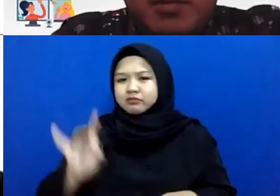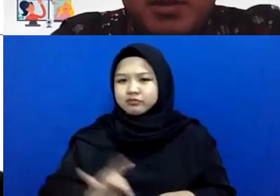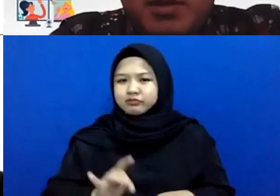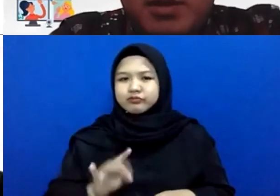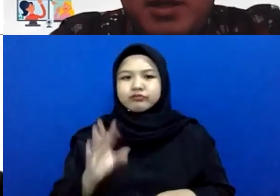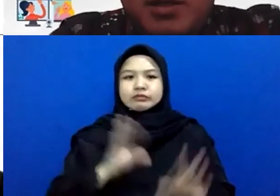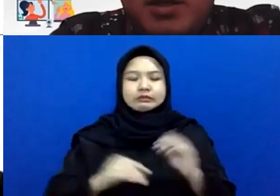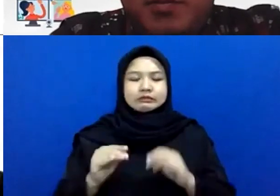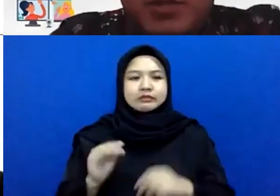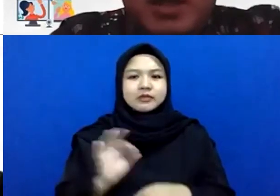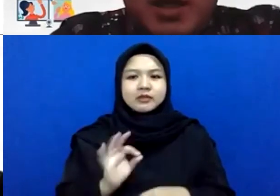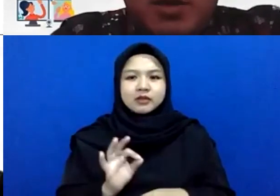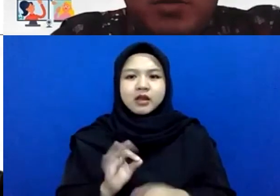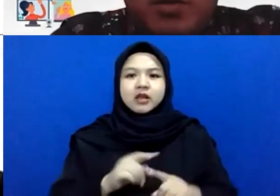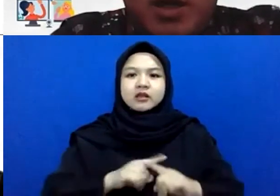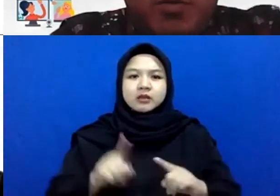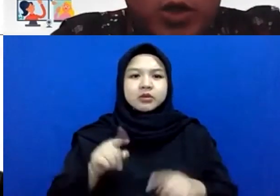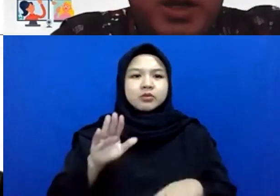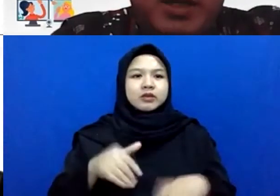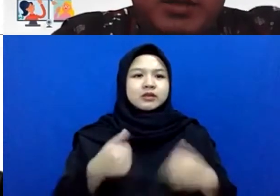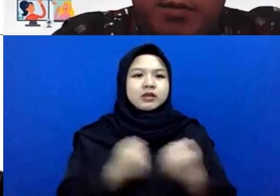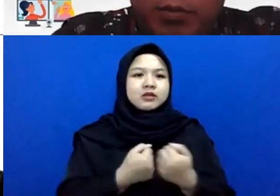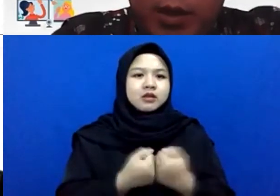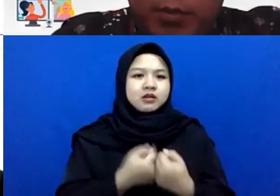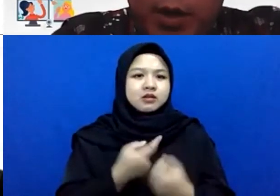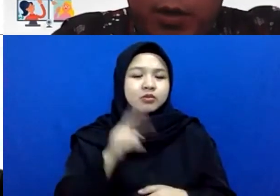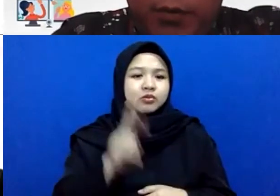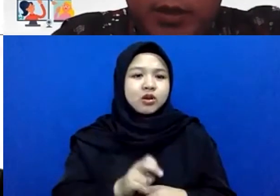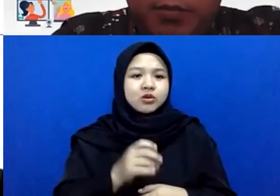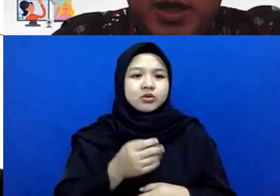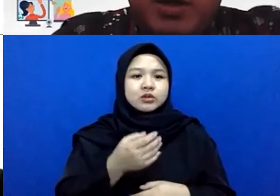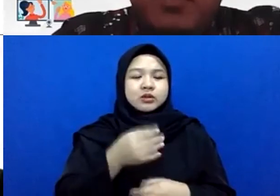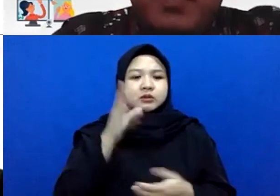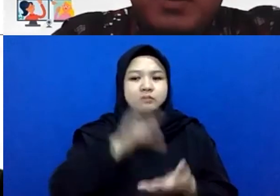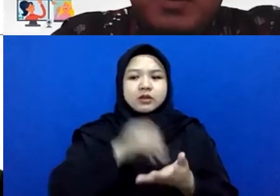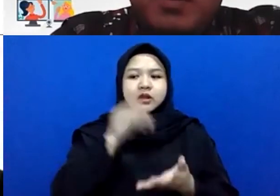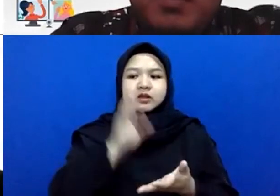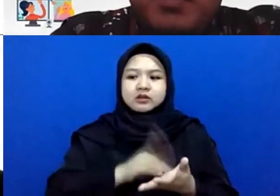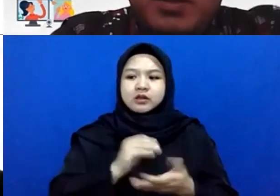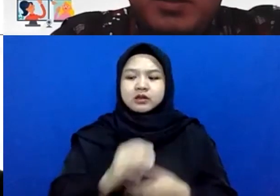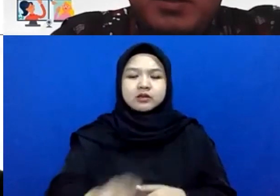dan menjadi tantangan untuk kamu harus belajar membangun referensi baru